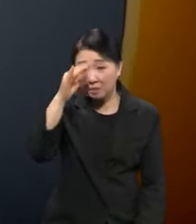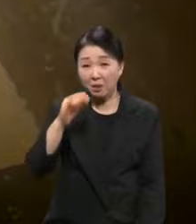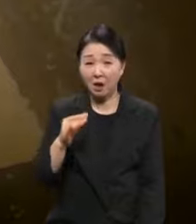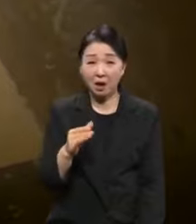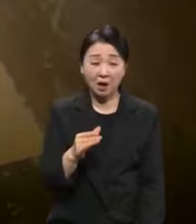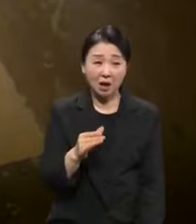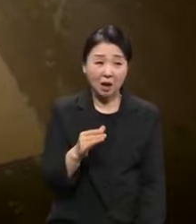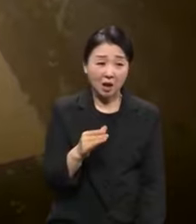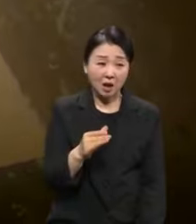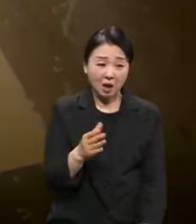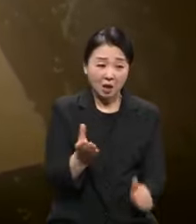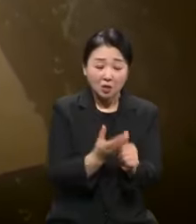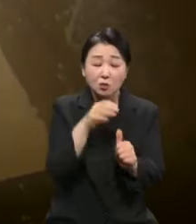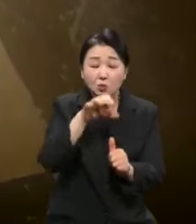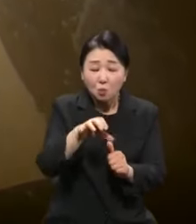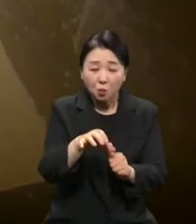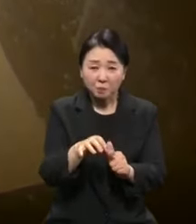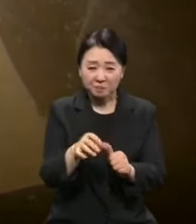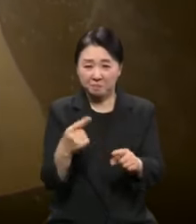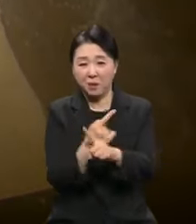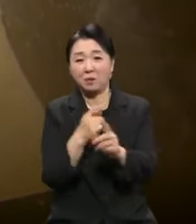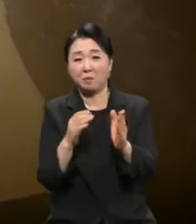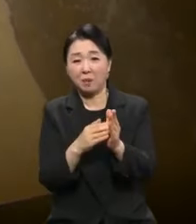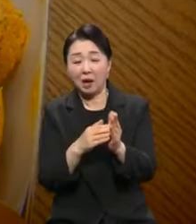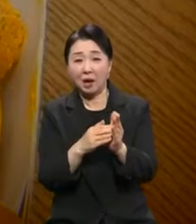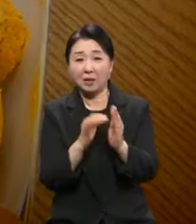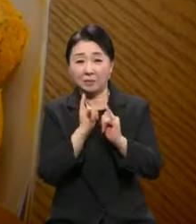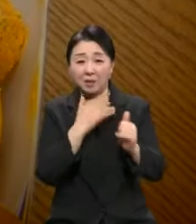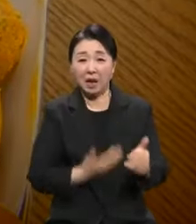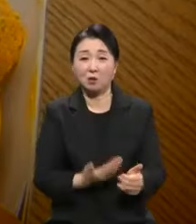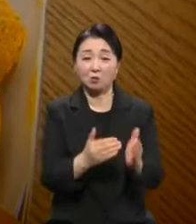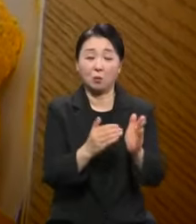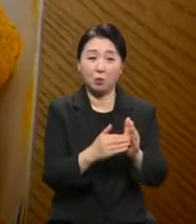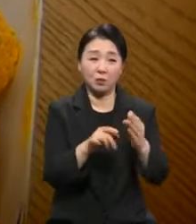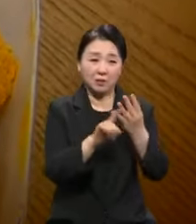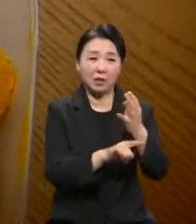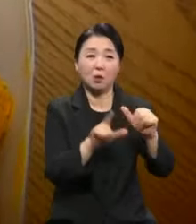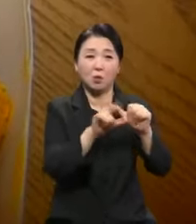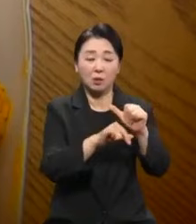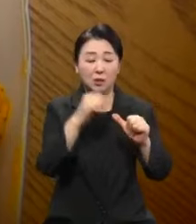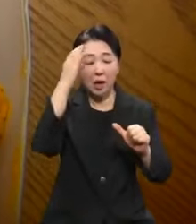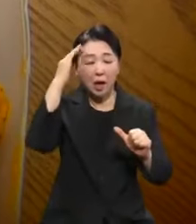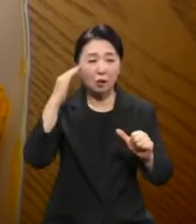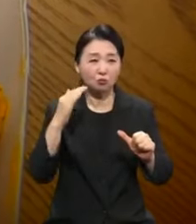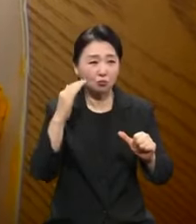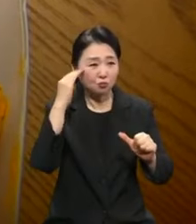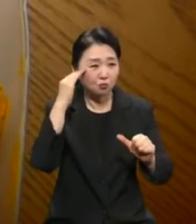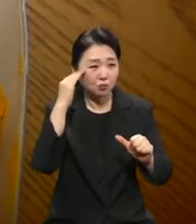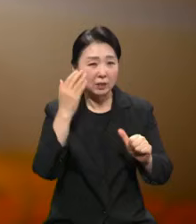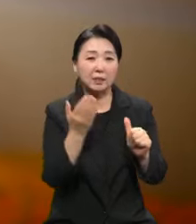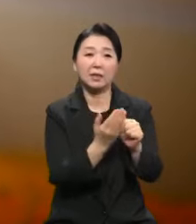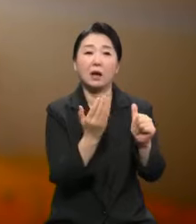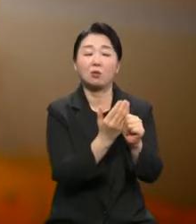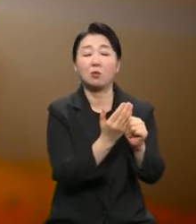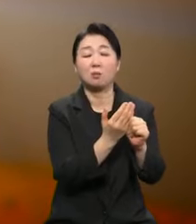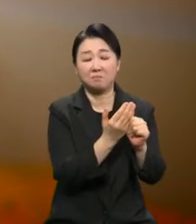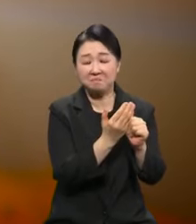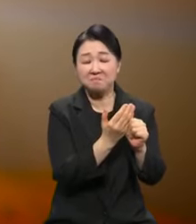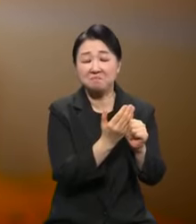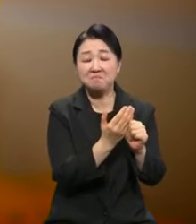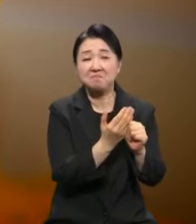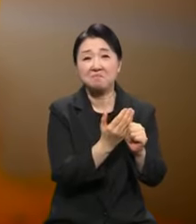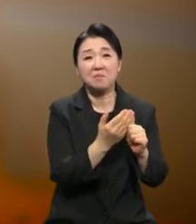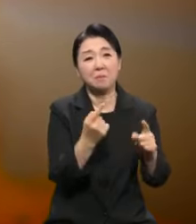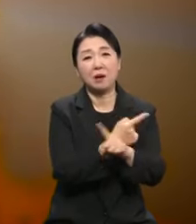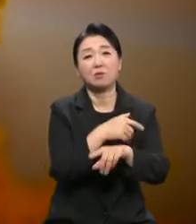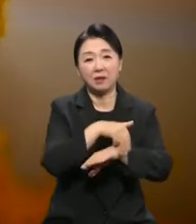당시 가맹점과 고객에 안내했다며 오는 4월과 5월 중 다시 국내산 전환을 검토 중이라고 밝혔습니다.